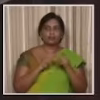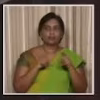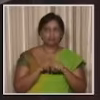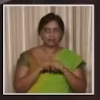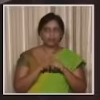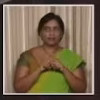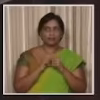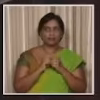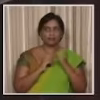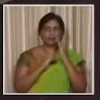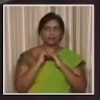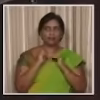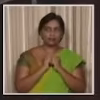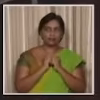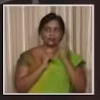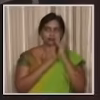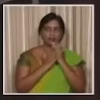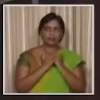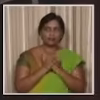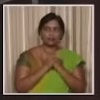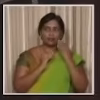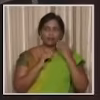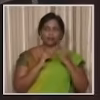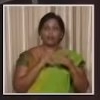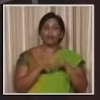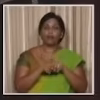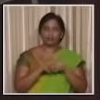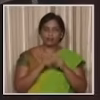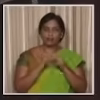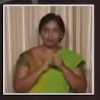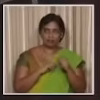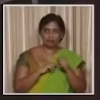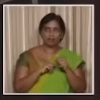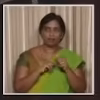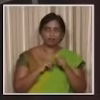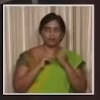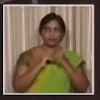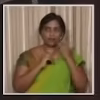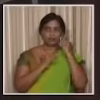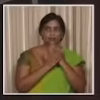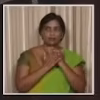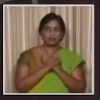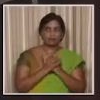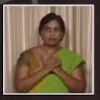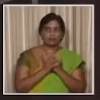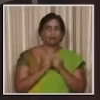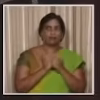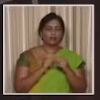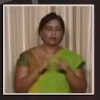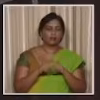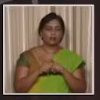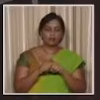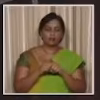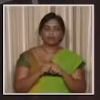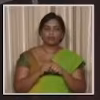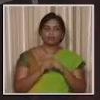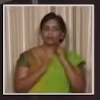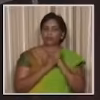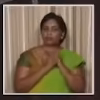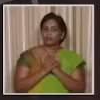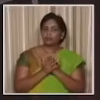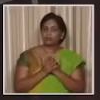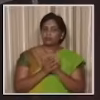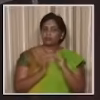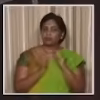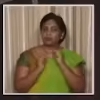ඒව හදන ක්‍රමයක් තියෙනවා චමින්ද මන්ත්‍රීතුමා. ඒ මුදල් අනුමත කරන ගන්න ක්‍රමයක් තියෙනවා. දැන් සංස්කෘතික අරමුදලට කාඩර ගෙනතෝ සේවකයෝ ගන්න